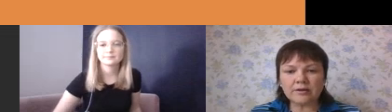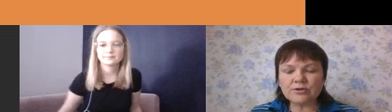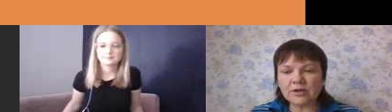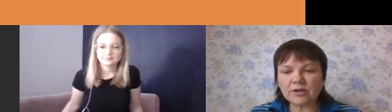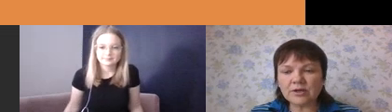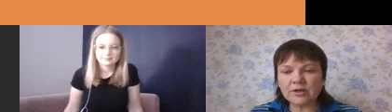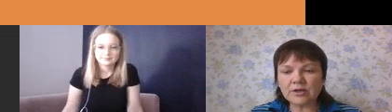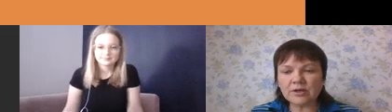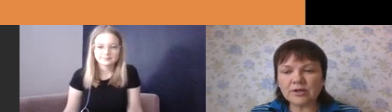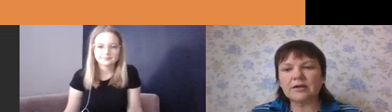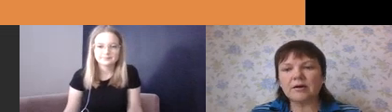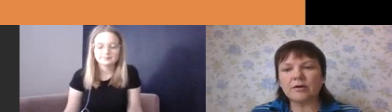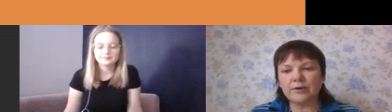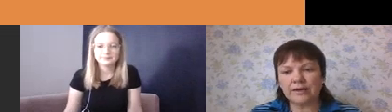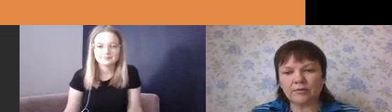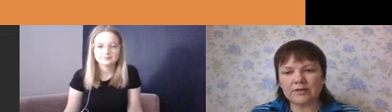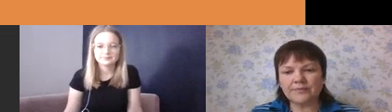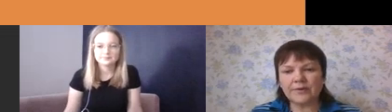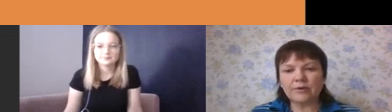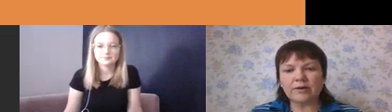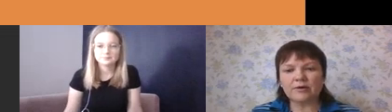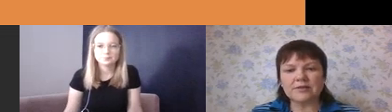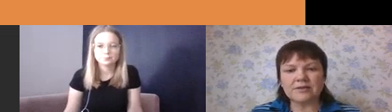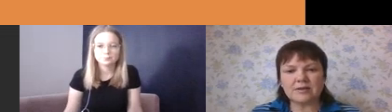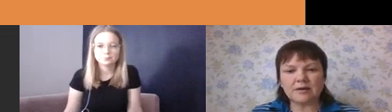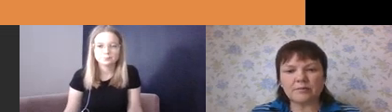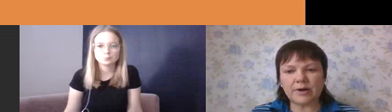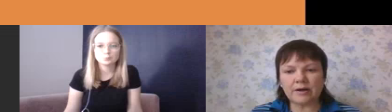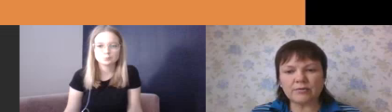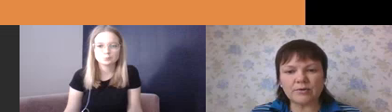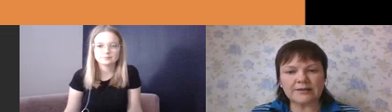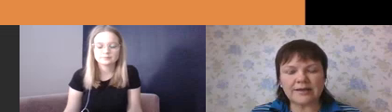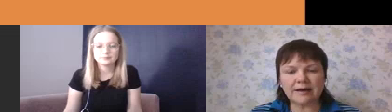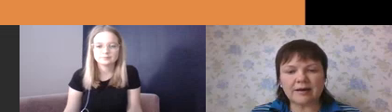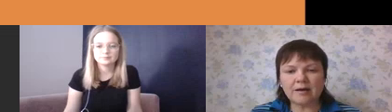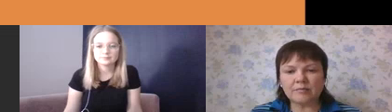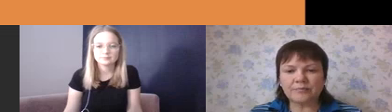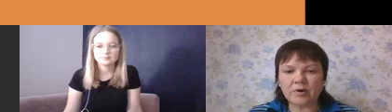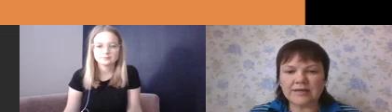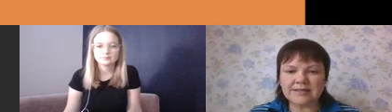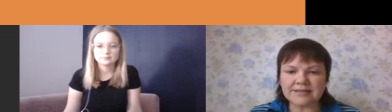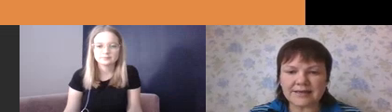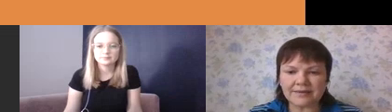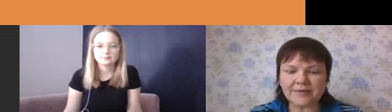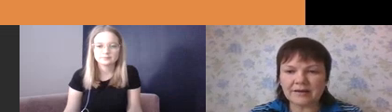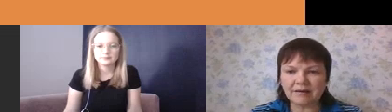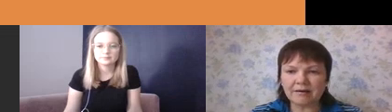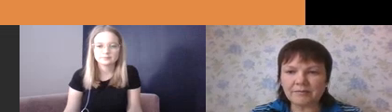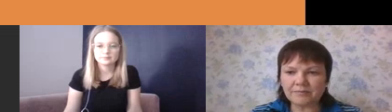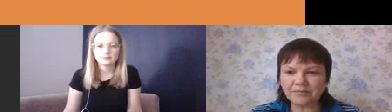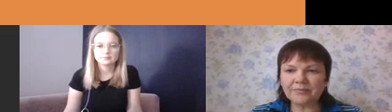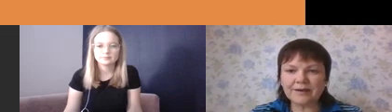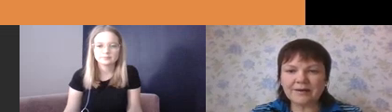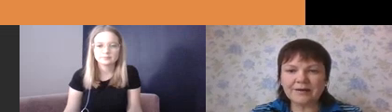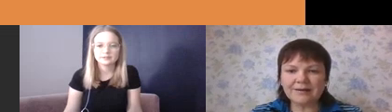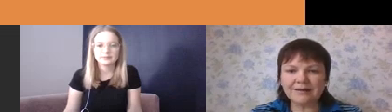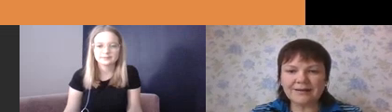kutsekoolis, rakenduskõrghariduses ja ülikoolis. Ülikoolis siis praegu hetkel magistri